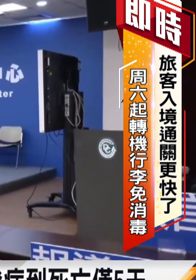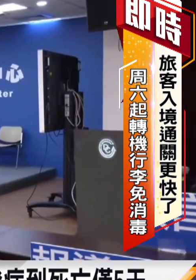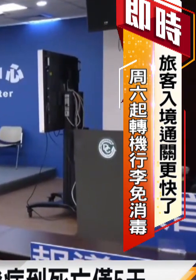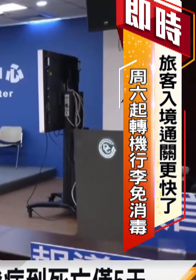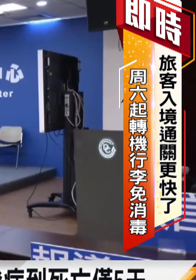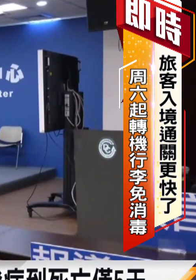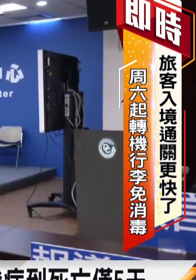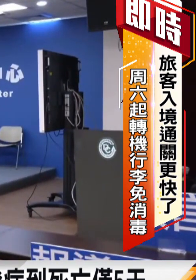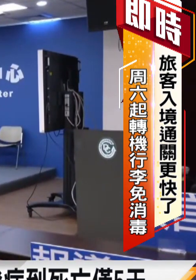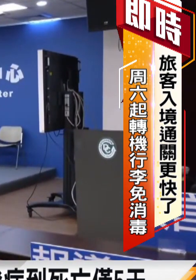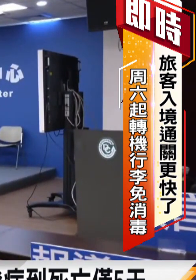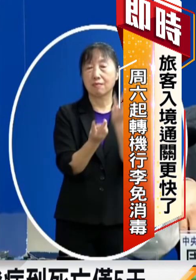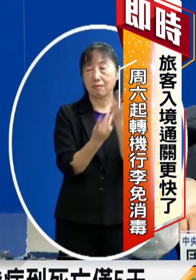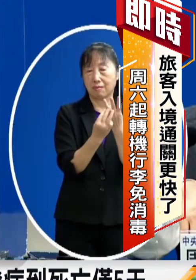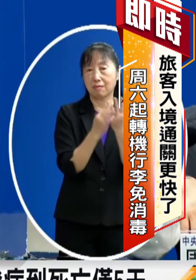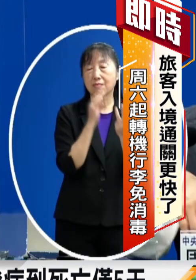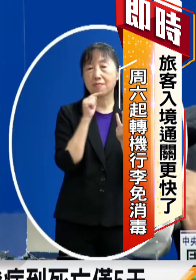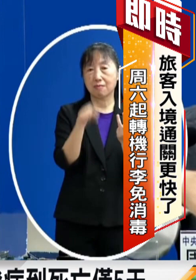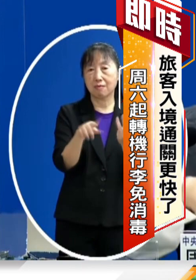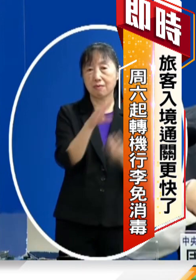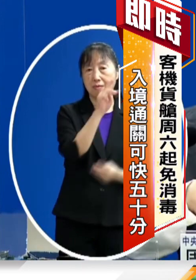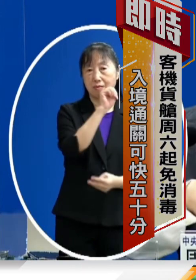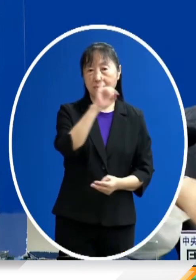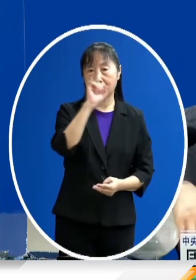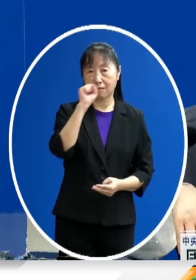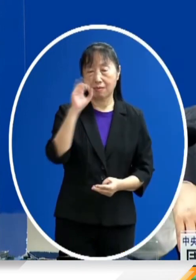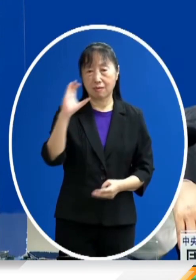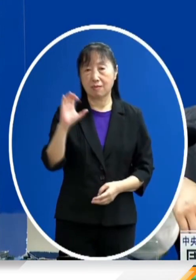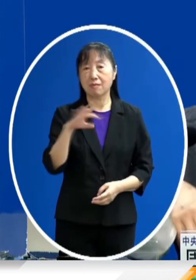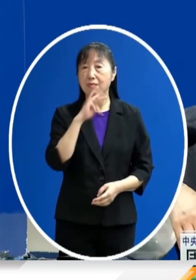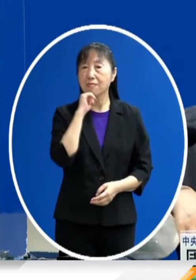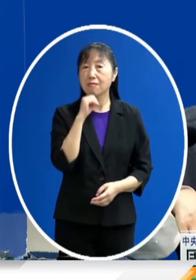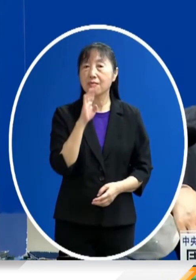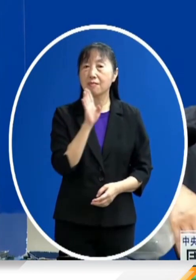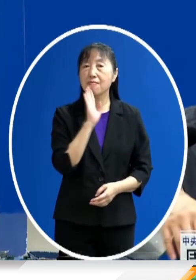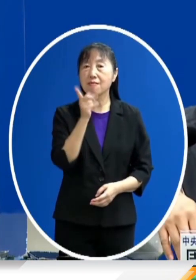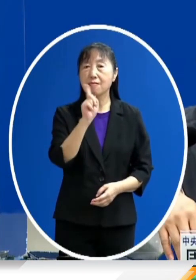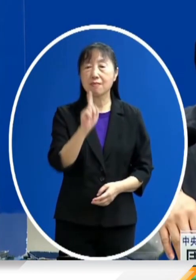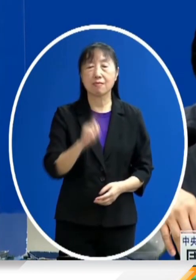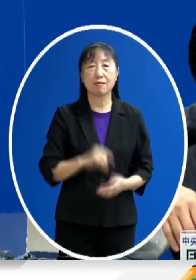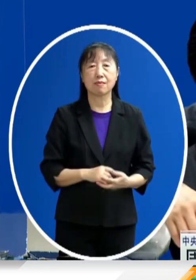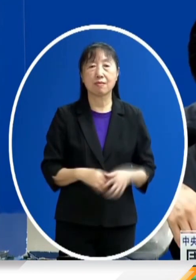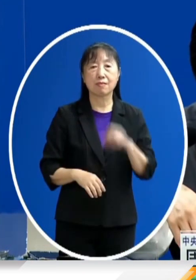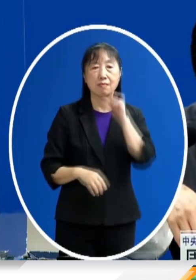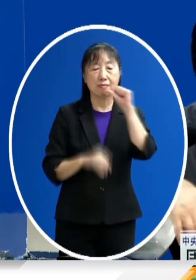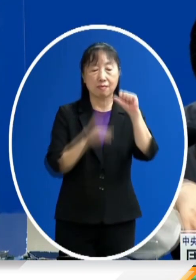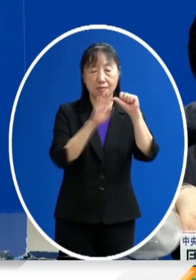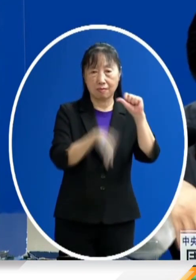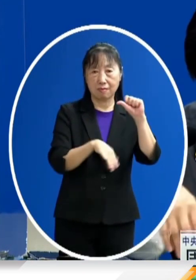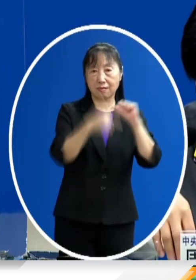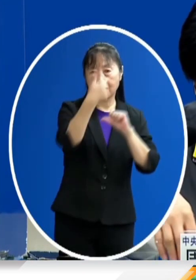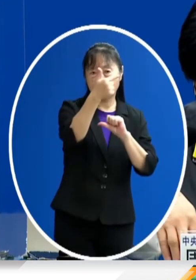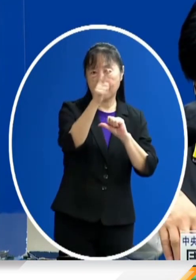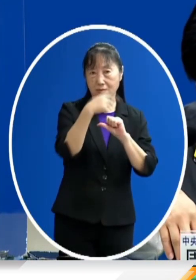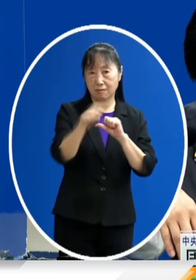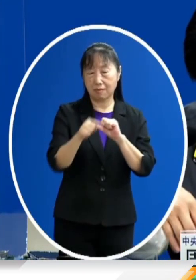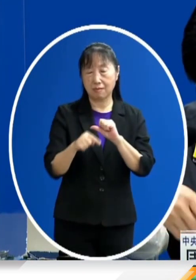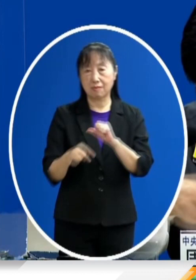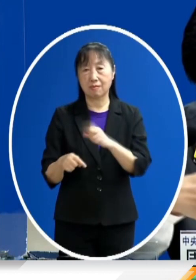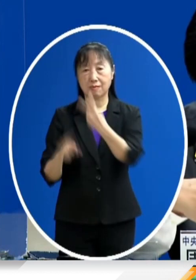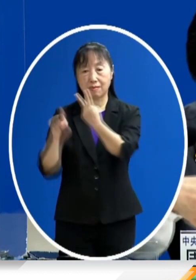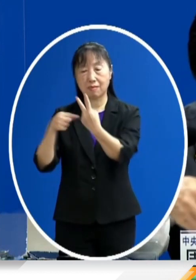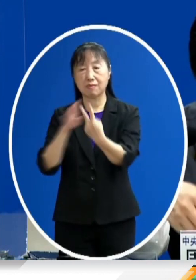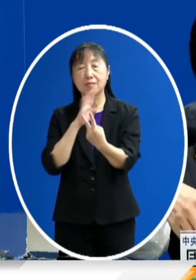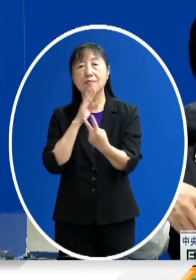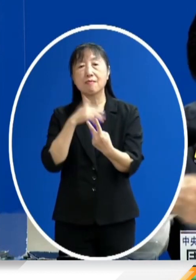死亡只有5天。 米子西，那他们的年龄是主要是5岁以下的有6位哈，另外有2位